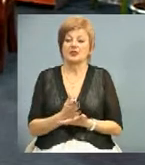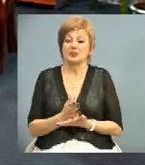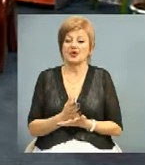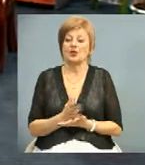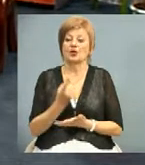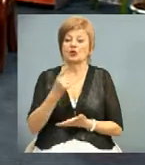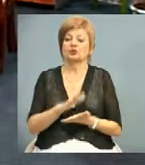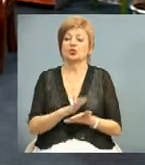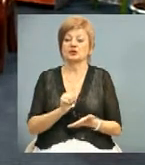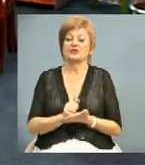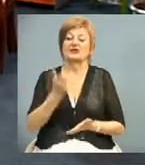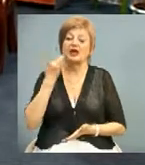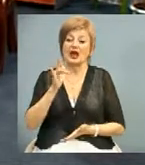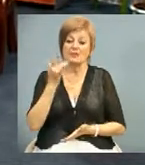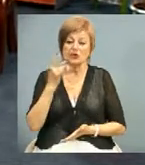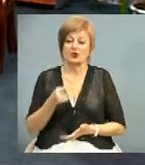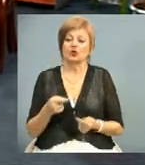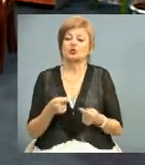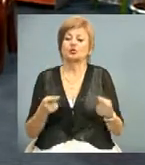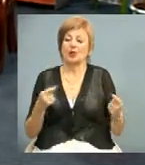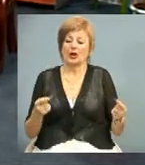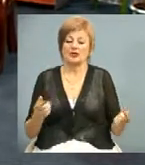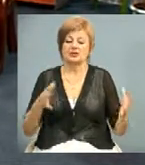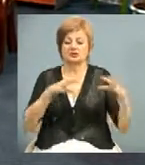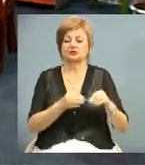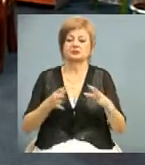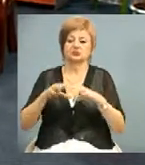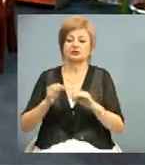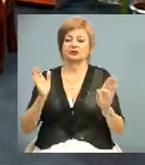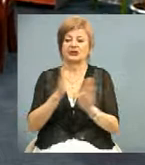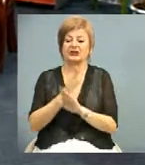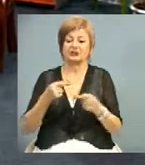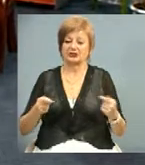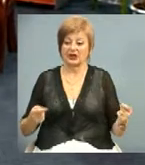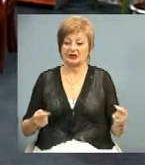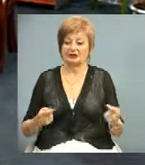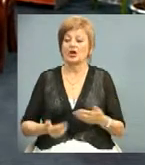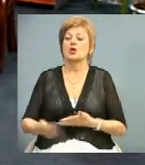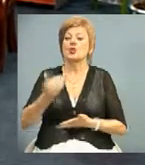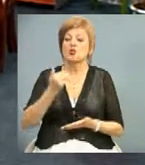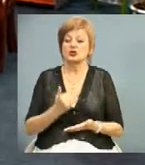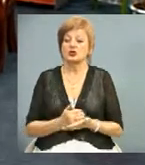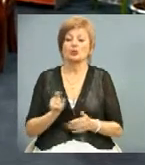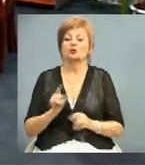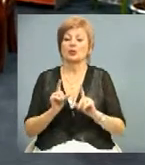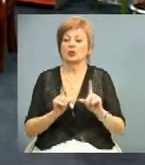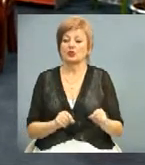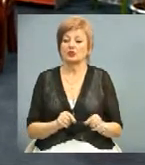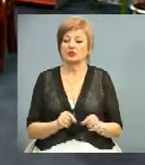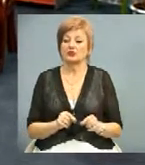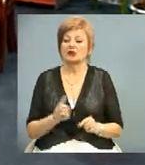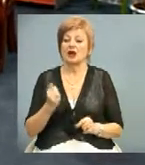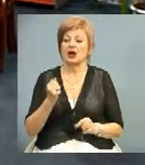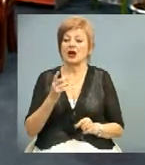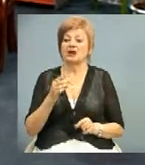одну назву, так, Америка, але вбирають дуже різноманітні країни, також з різним кліматом. І останній наш материк, куди ми відправимося, як називається?